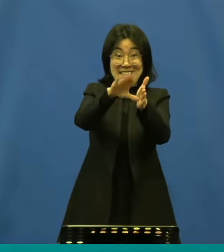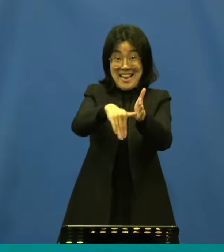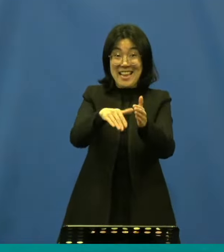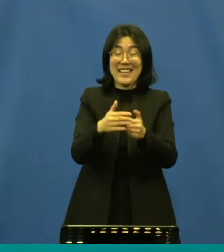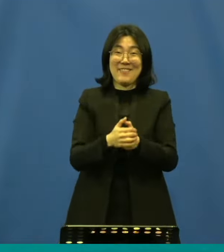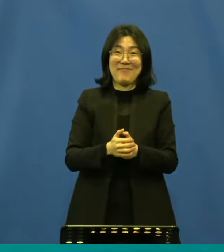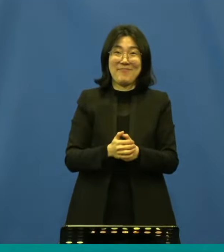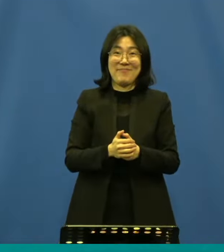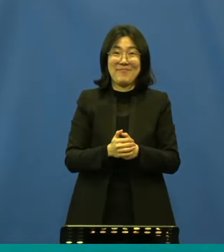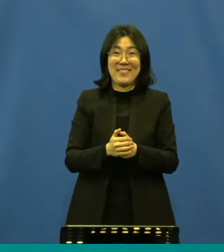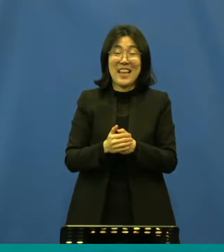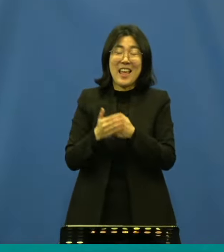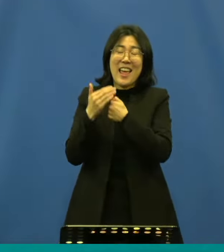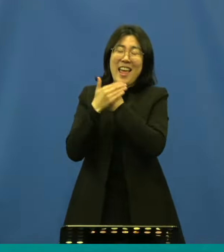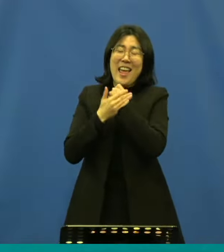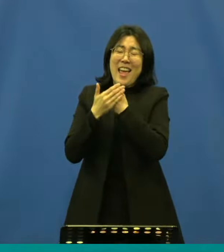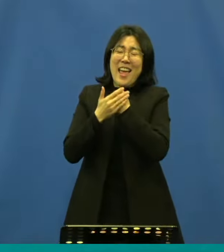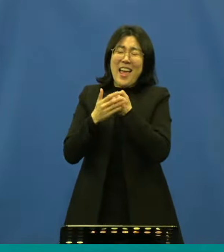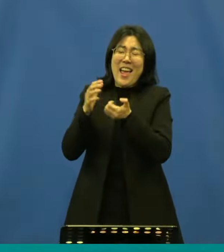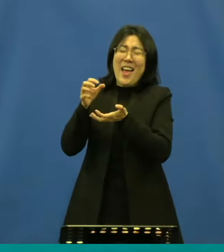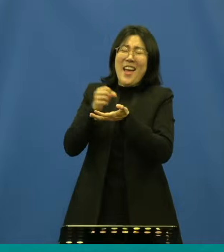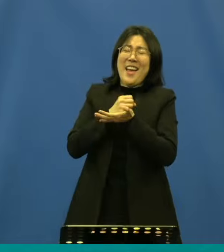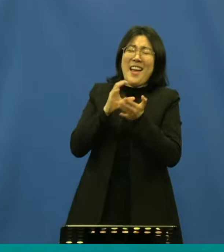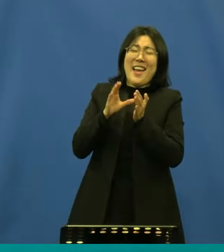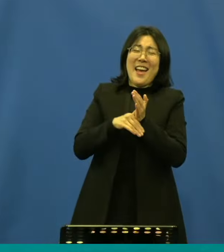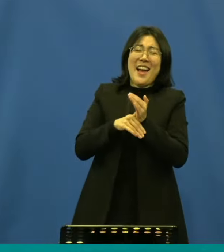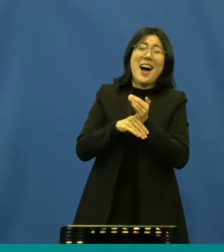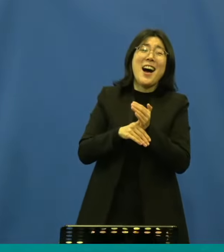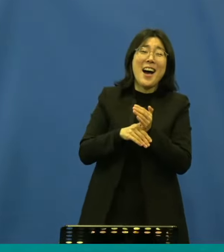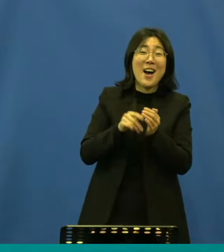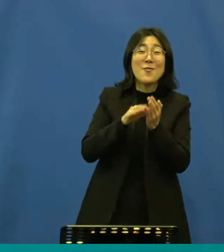은혜를 받고 나면 완전히 새 사람이 될 줄 알았습니다.